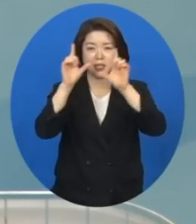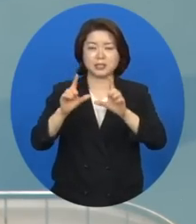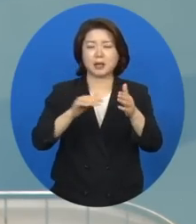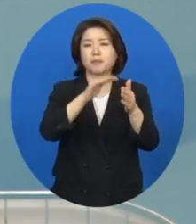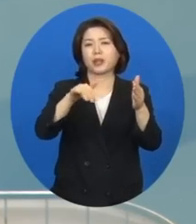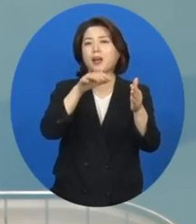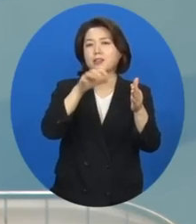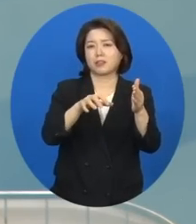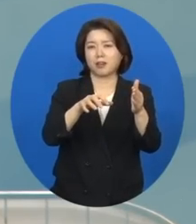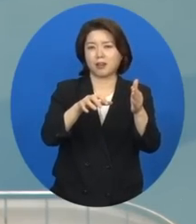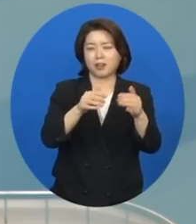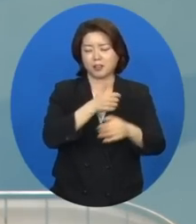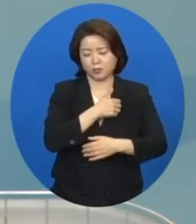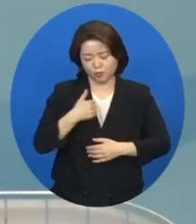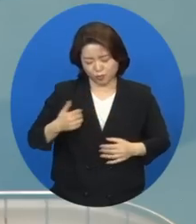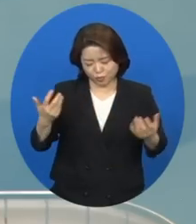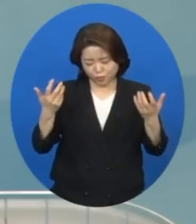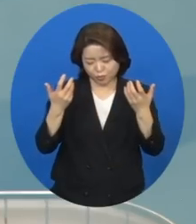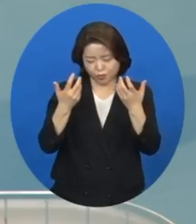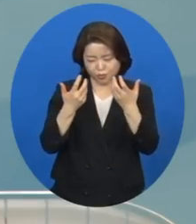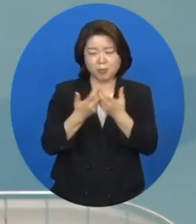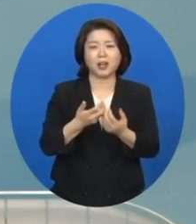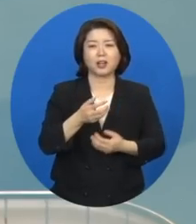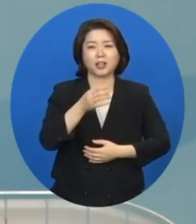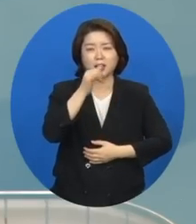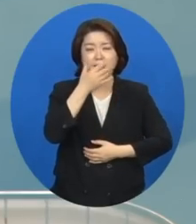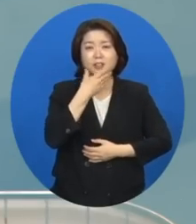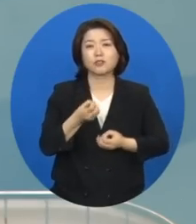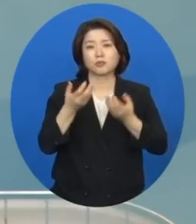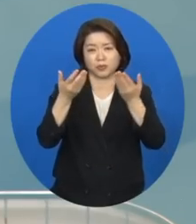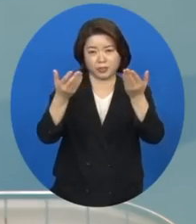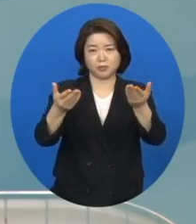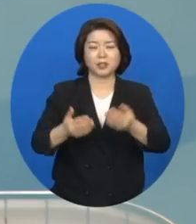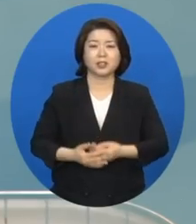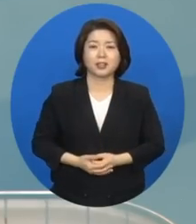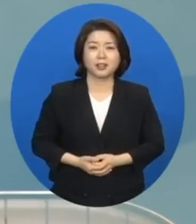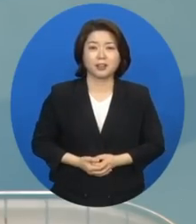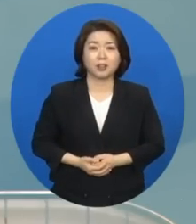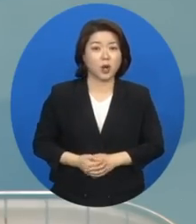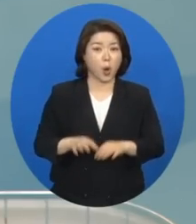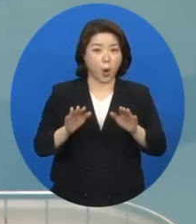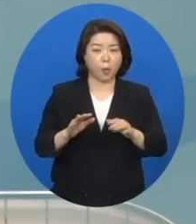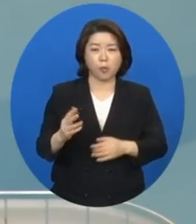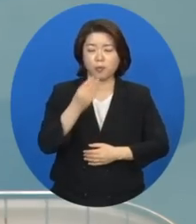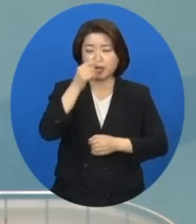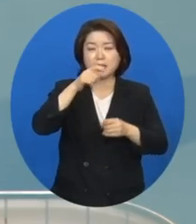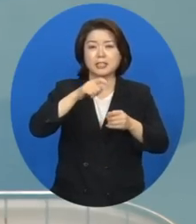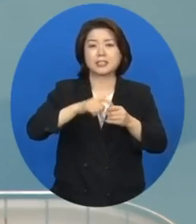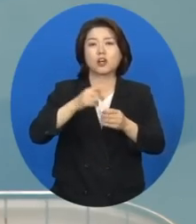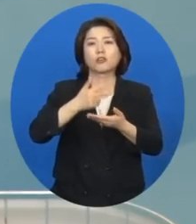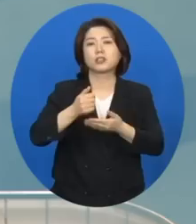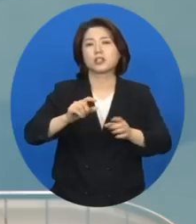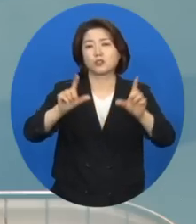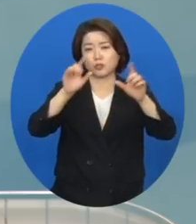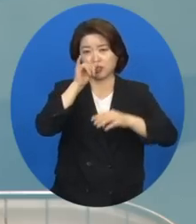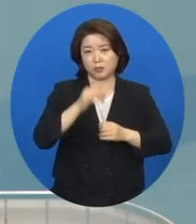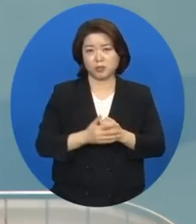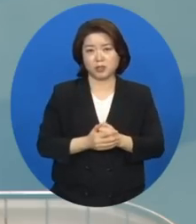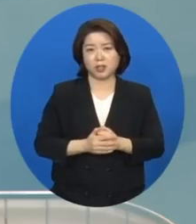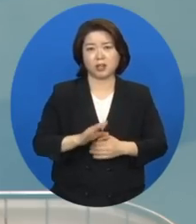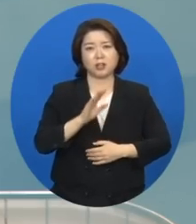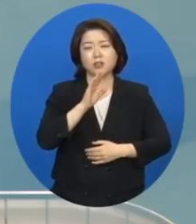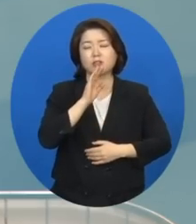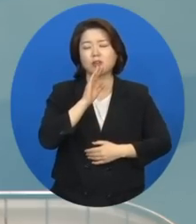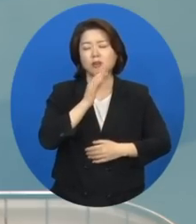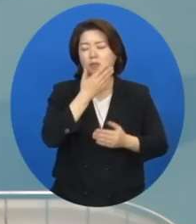가정 가운데 충만하길 이 시간 간절히 축복합니다. 오늘은 성찬 주일이에요. 너무